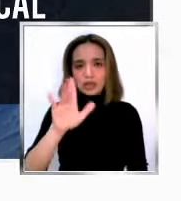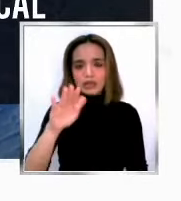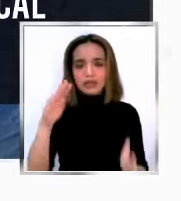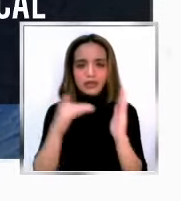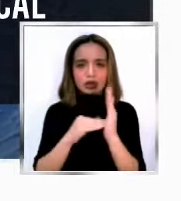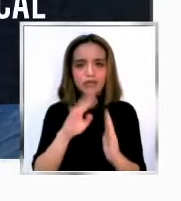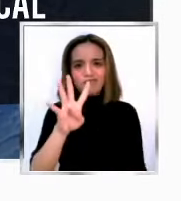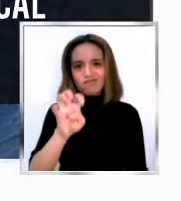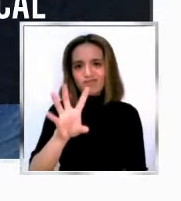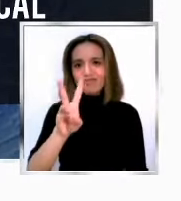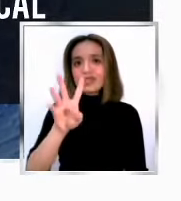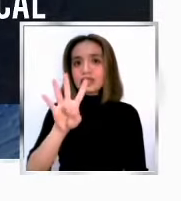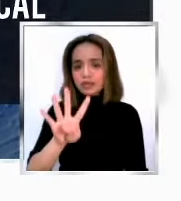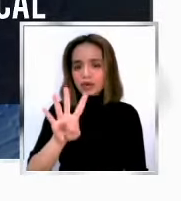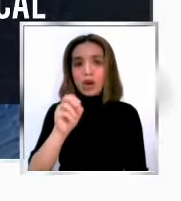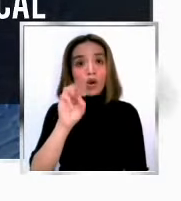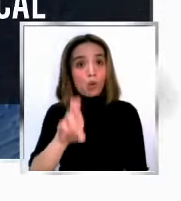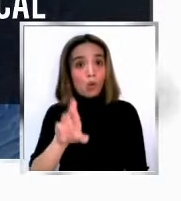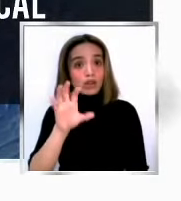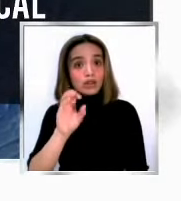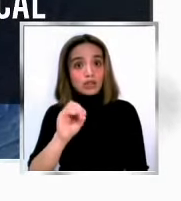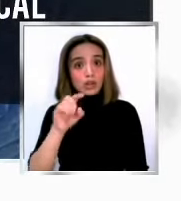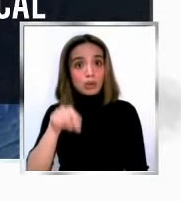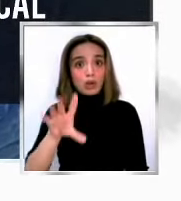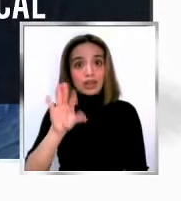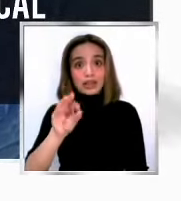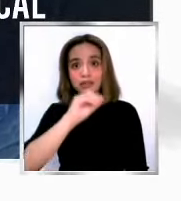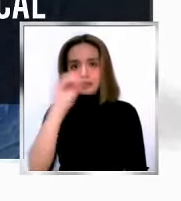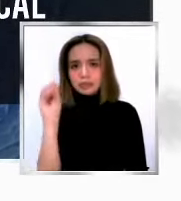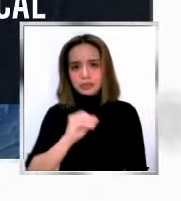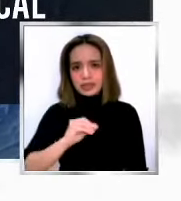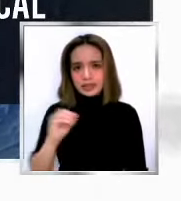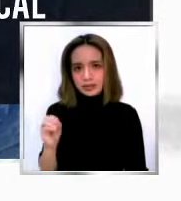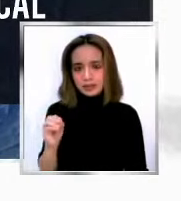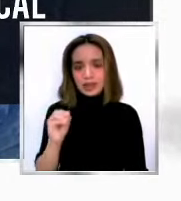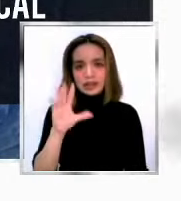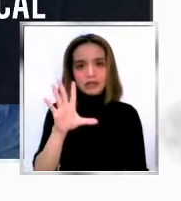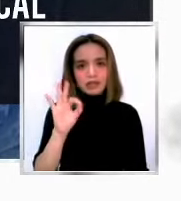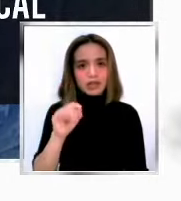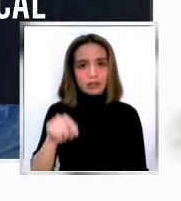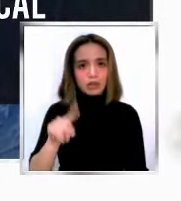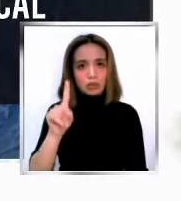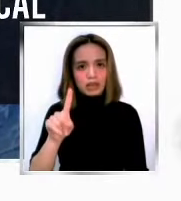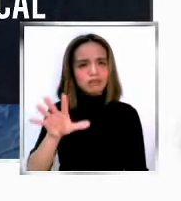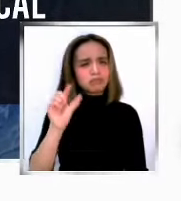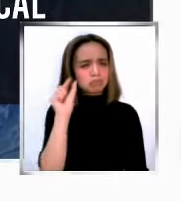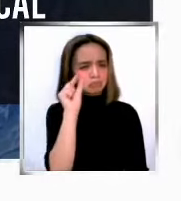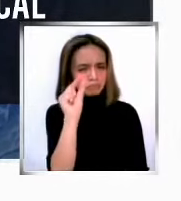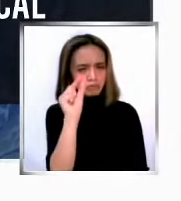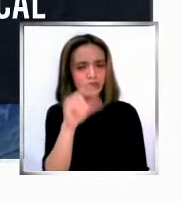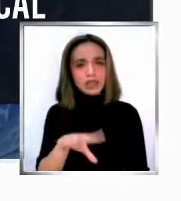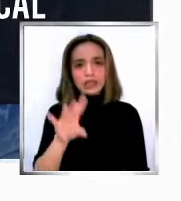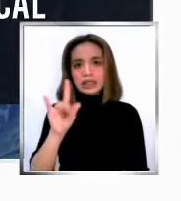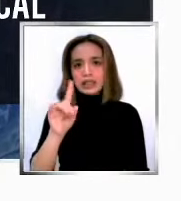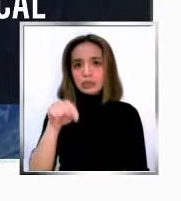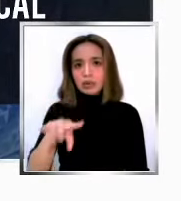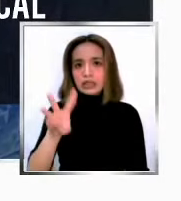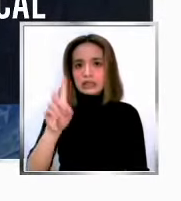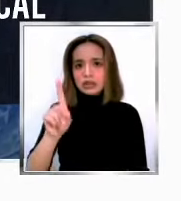25,464 o 0.9% ng kabuang bilang. 59.1% ang mild, 18.61% ang